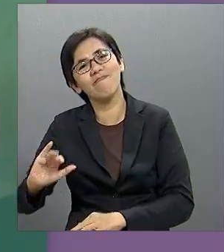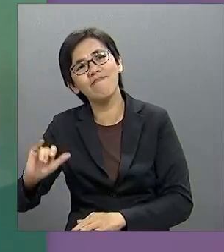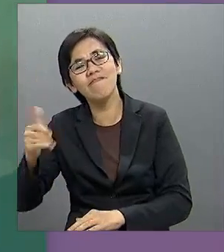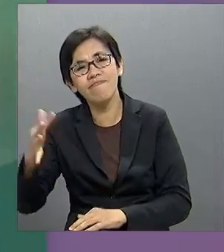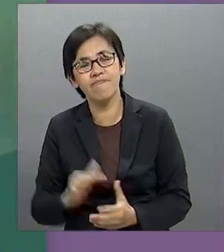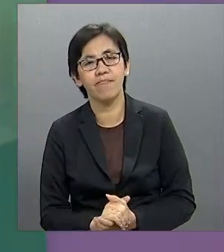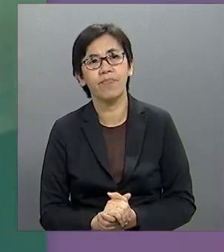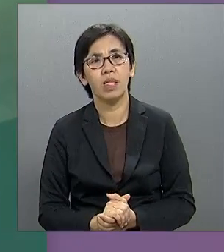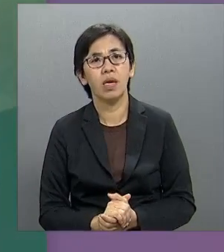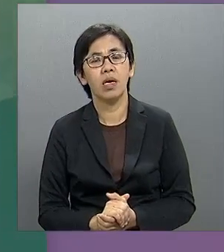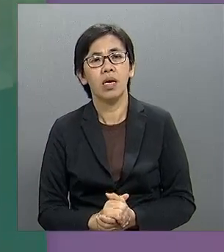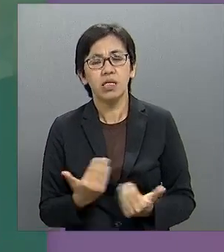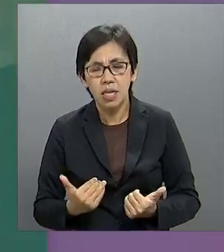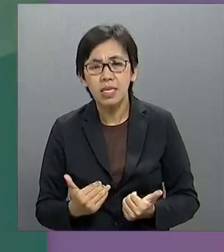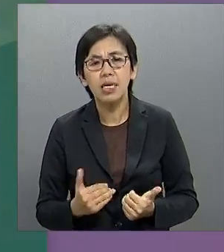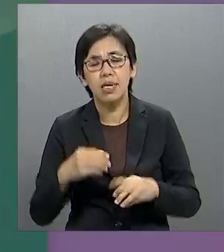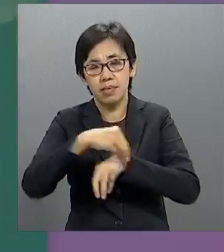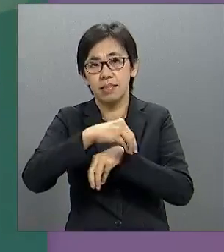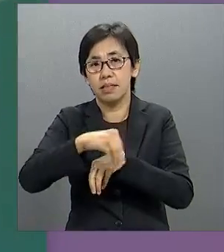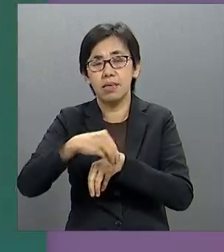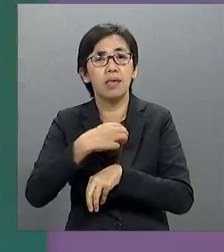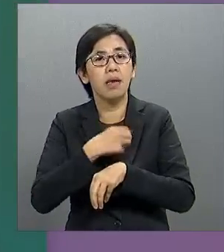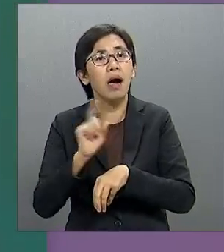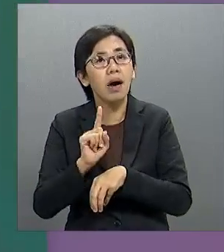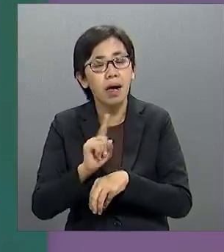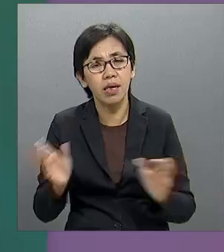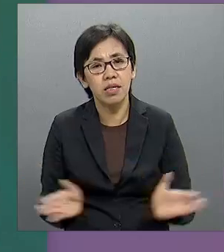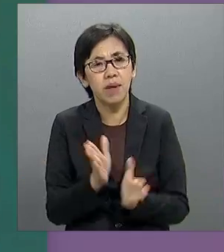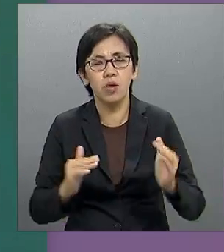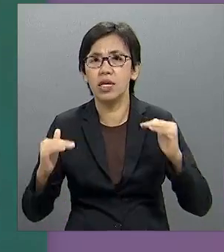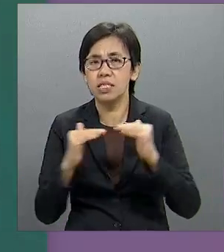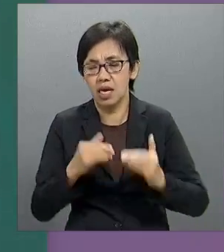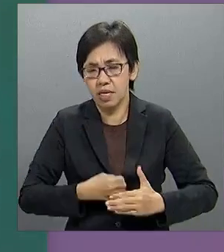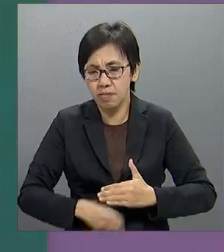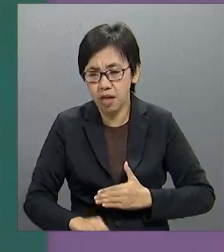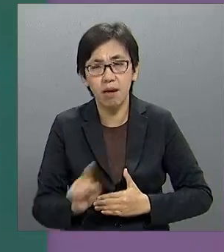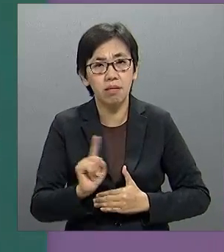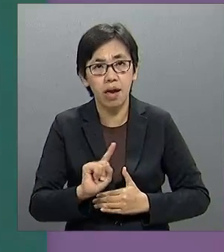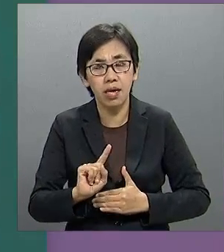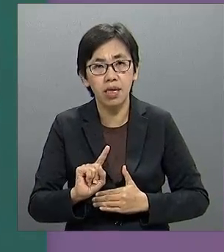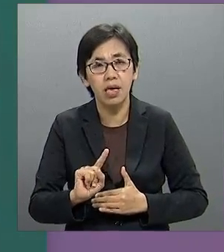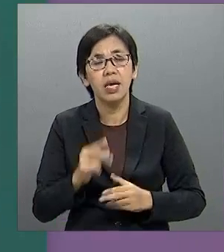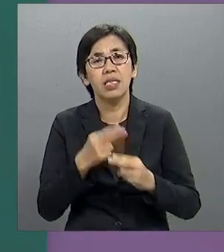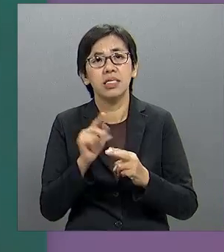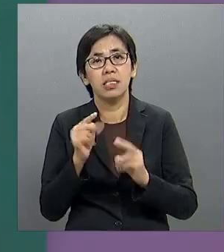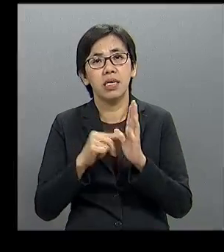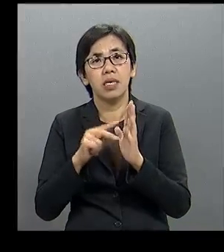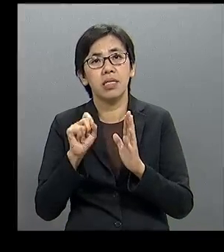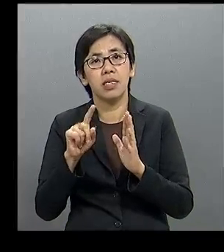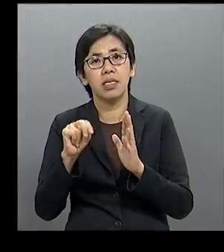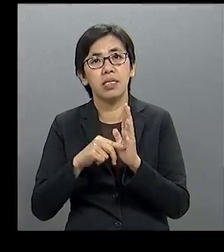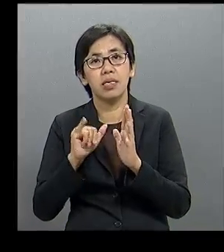ไม่พร้อมออกมาขับเคลื่อนในเรื่องนี้เรื่องจะเป็นอย่างไรไปฟังจากอาจารย์ทัศไนยกันค่ะอ่ะ